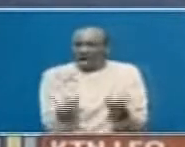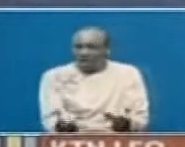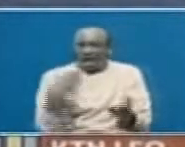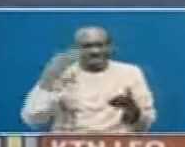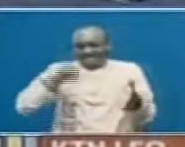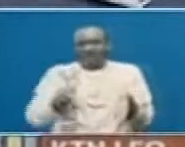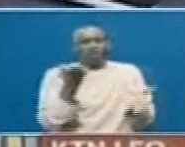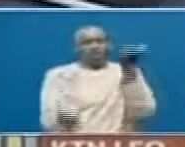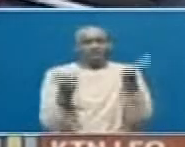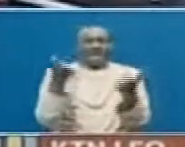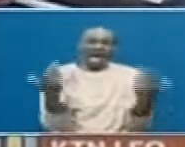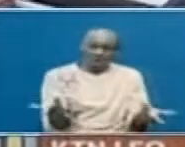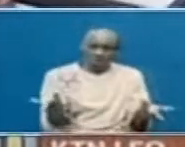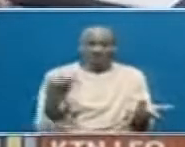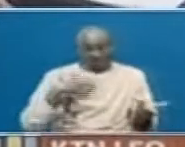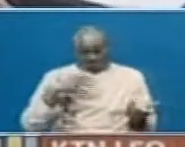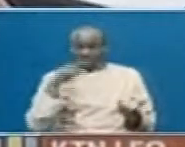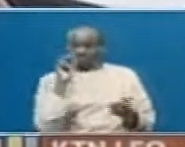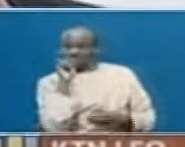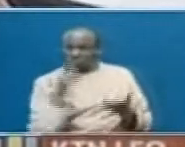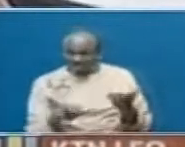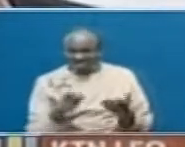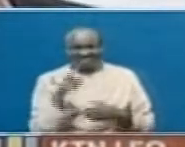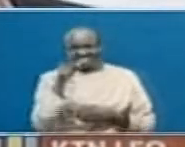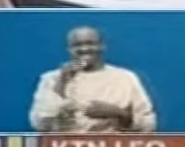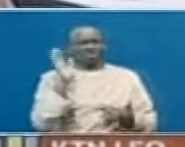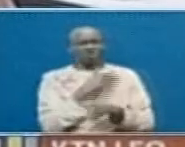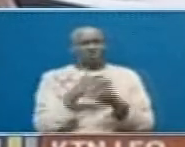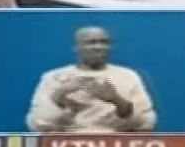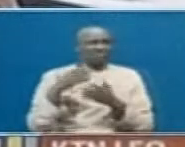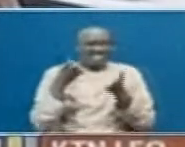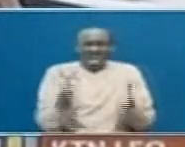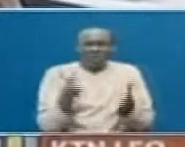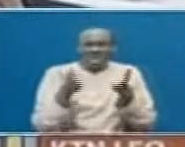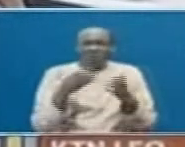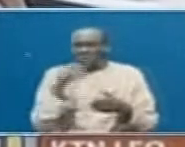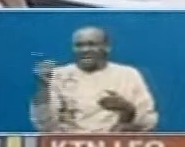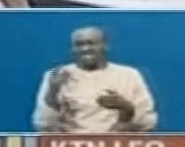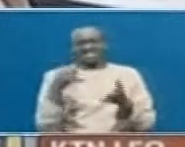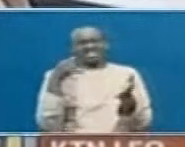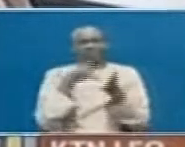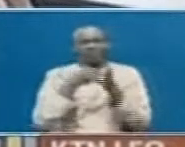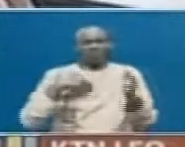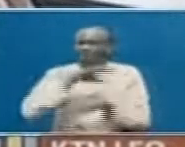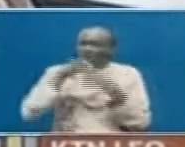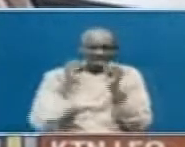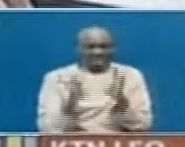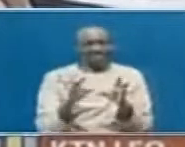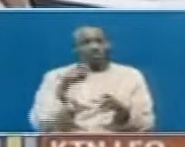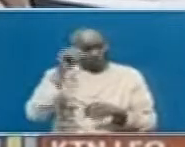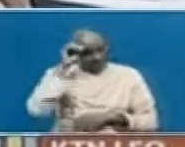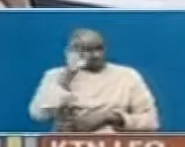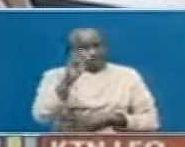sasa, baadhi ya watazamaji pale wameona wakisema kwamba burudani imebadilika, nyimbo ni za kisasa lakini hazihusishi kila mtu, maoni yako ni